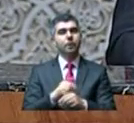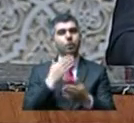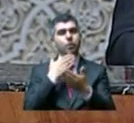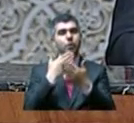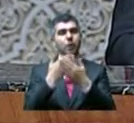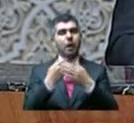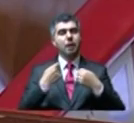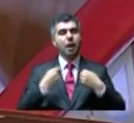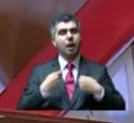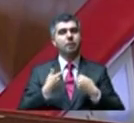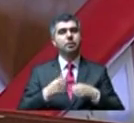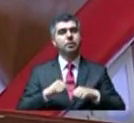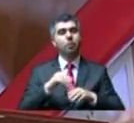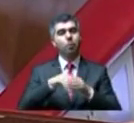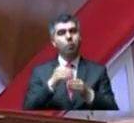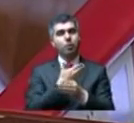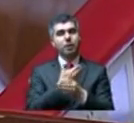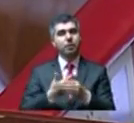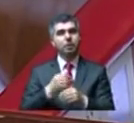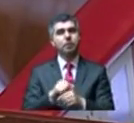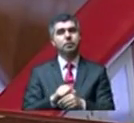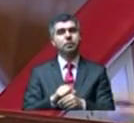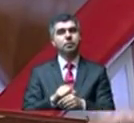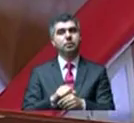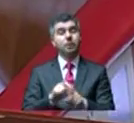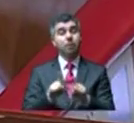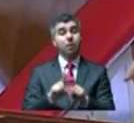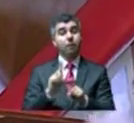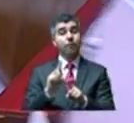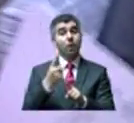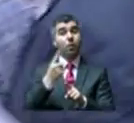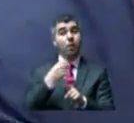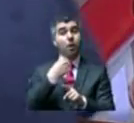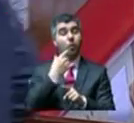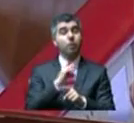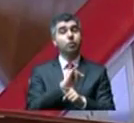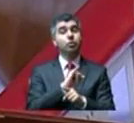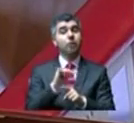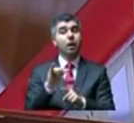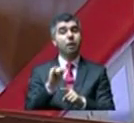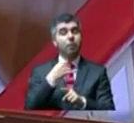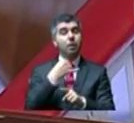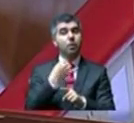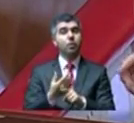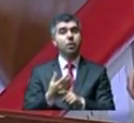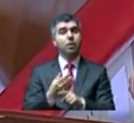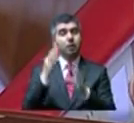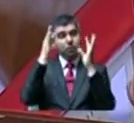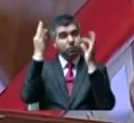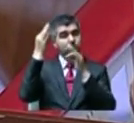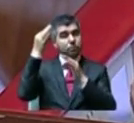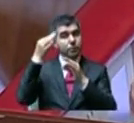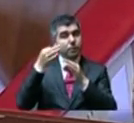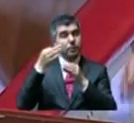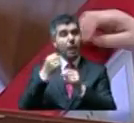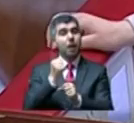السيد الرئيس السيد المستشار المحترم اولا لا يمكن ان نتحدث بهذه الصيغه ونقول ان هناك دكاتره